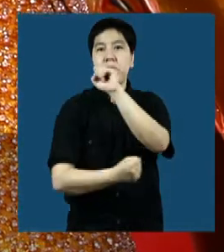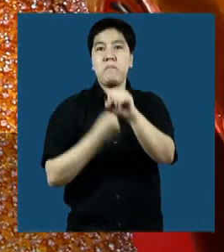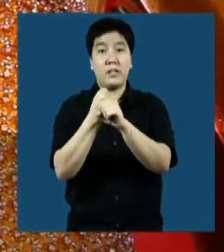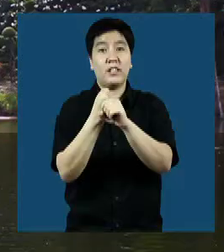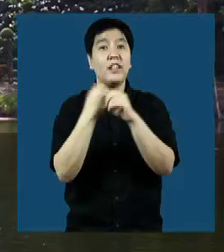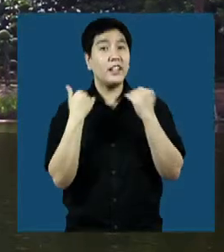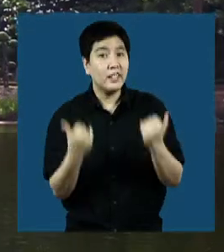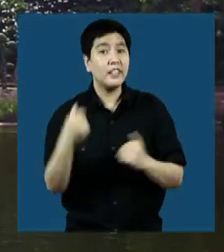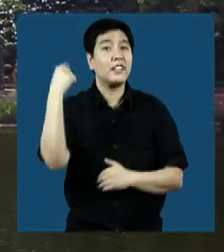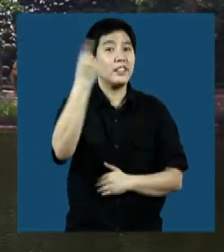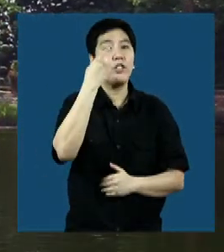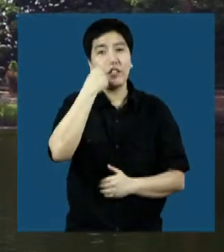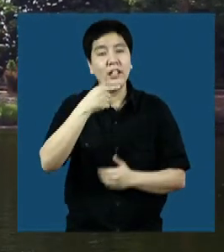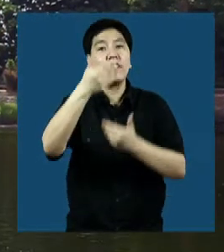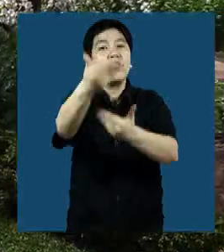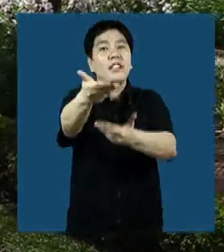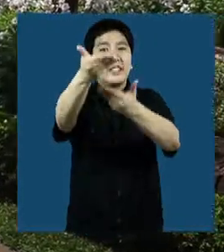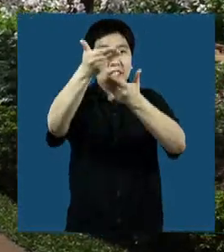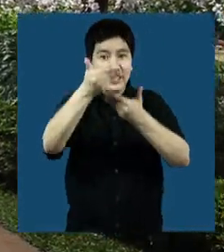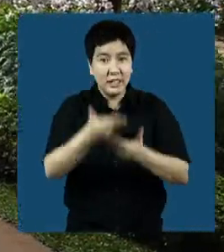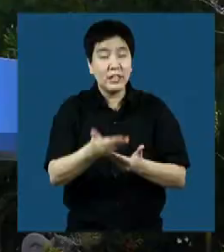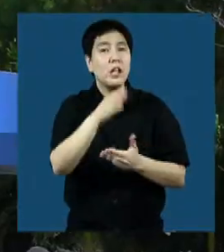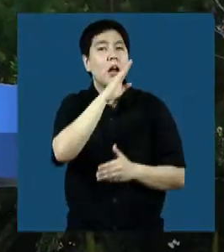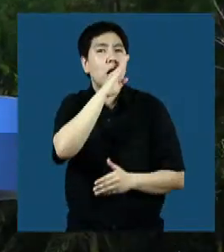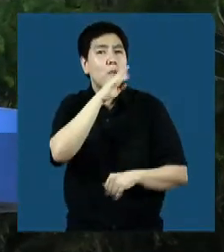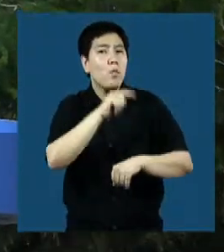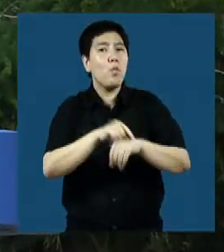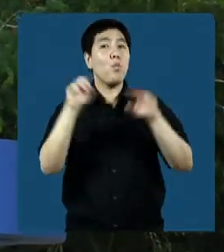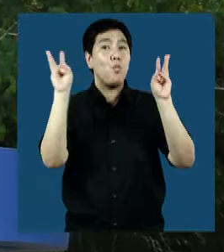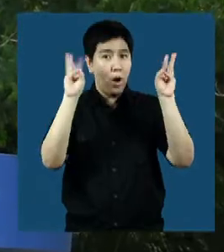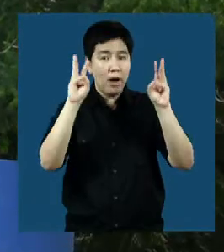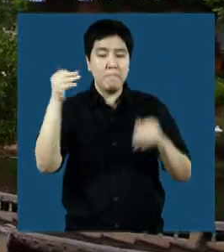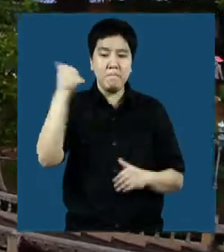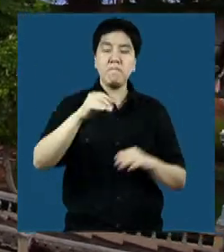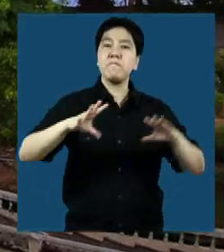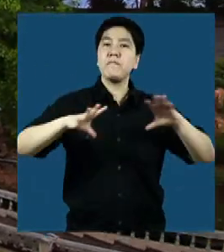1,000 ปีการท่องเที่ยวแห่งประเทศไทยขอเชิญทุกท่านลองหาเวลาว่าง